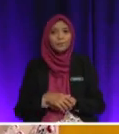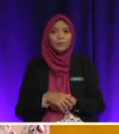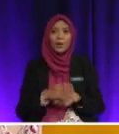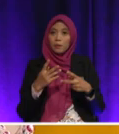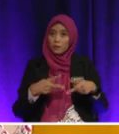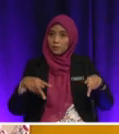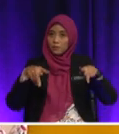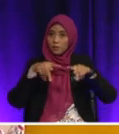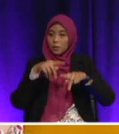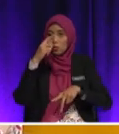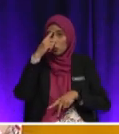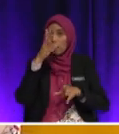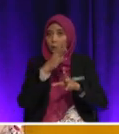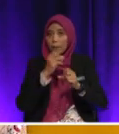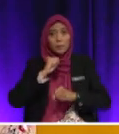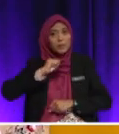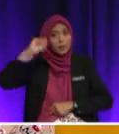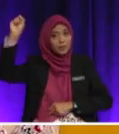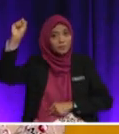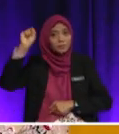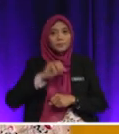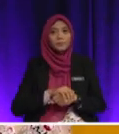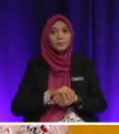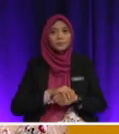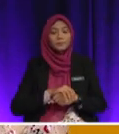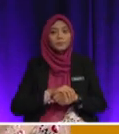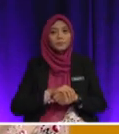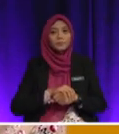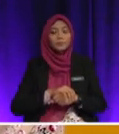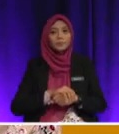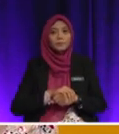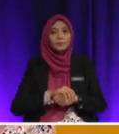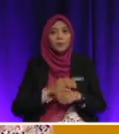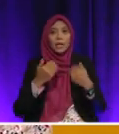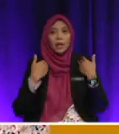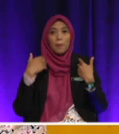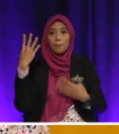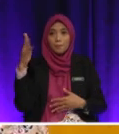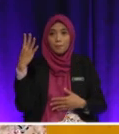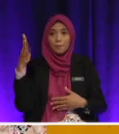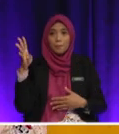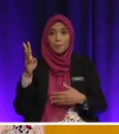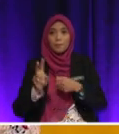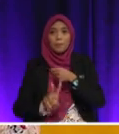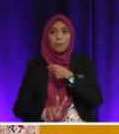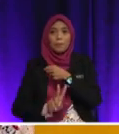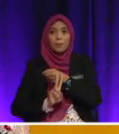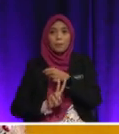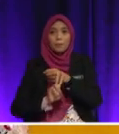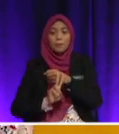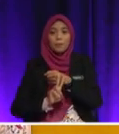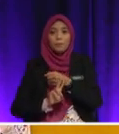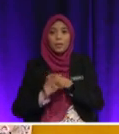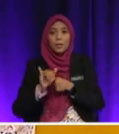usul untuk mendapatkan kemerdekaan ya jadi seperti yang tadi ada 14 partai politik yang dituduhkan selepas